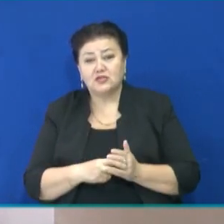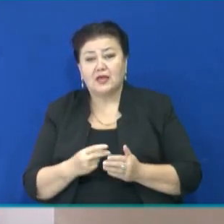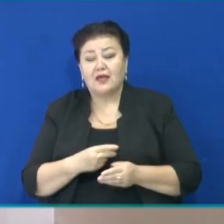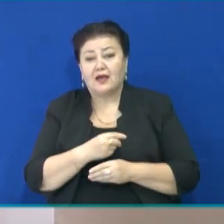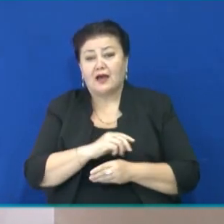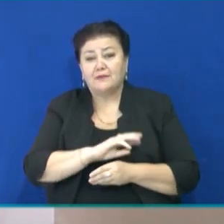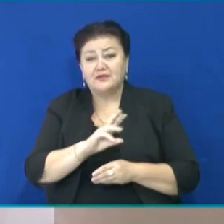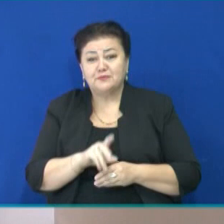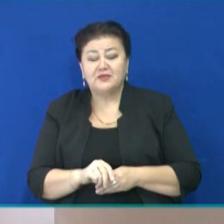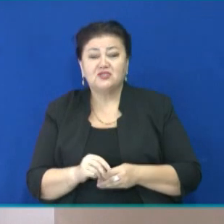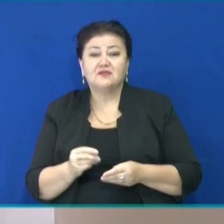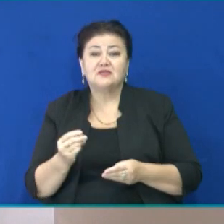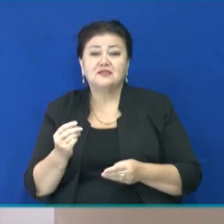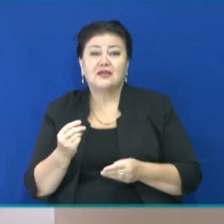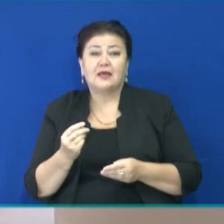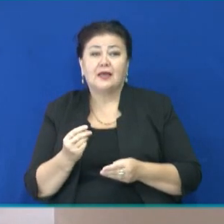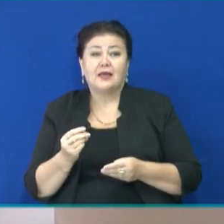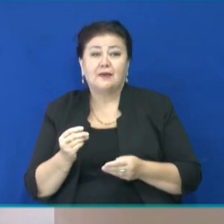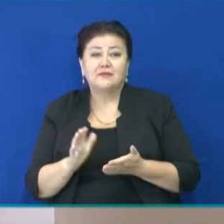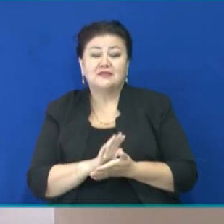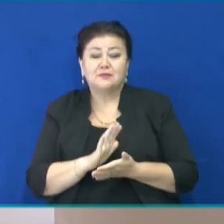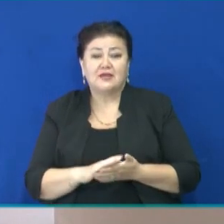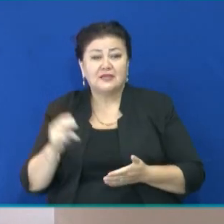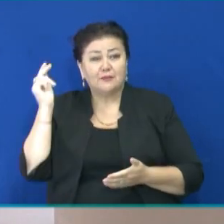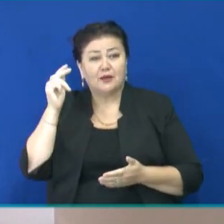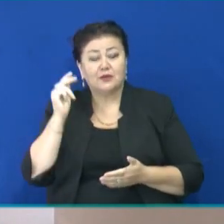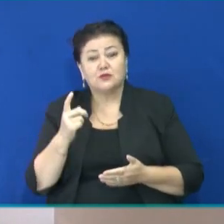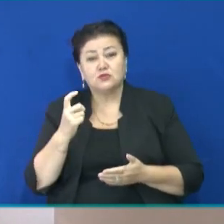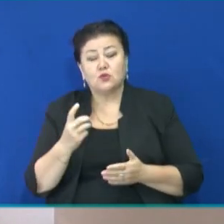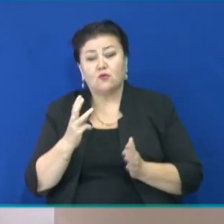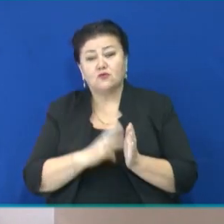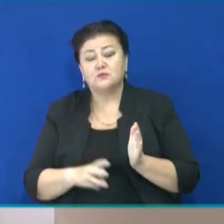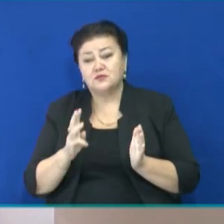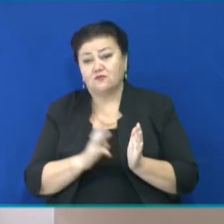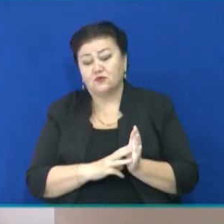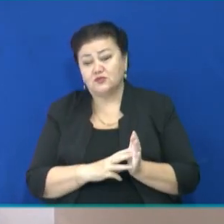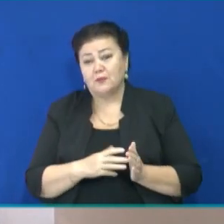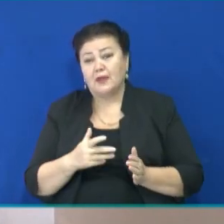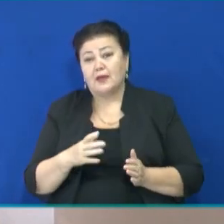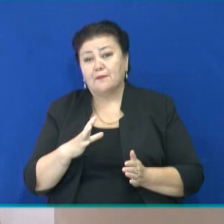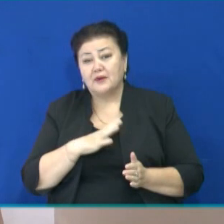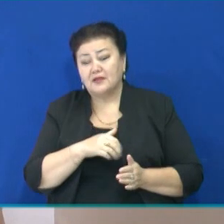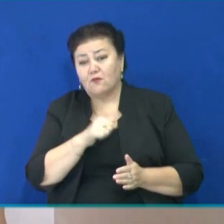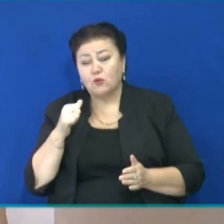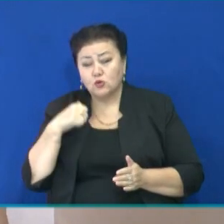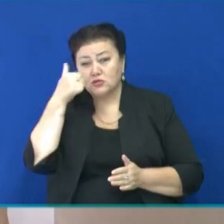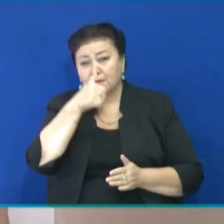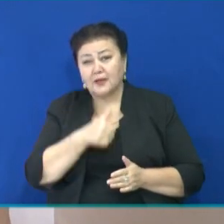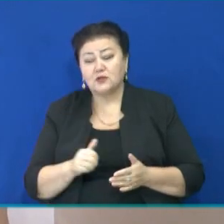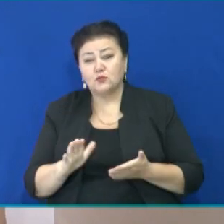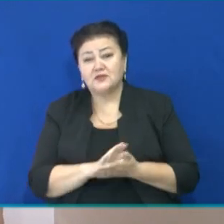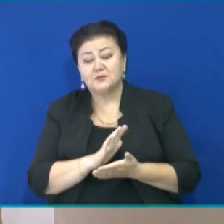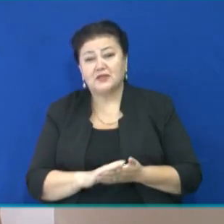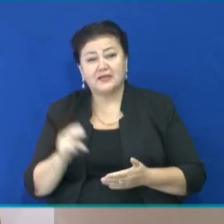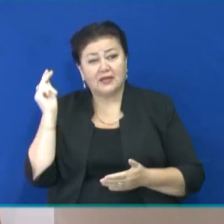бөлінуде. Өткен оқу жылында 183 грант бөлінсе, биылғы жылы біз бакалавриат